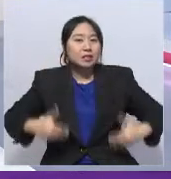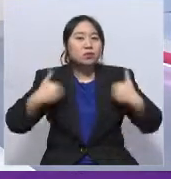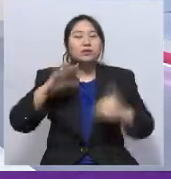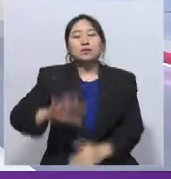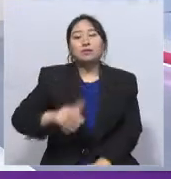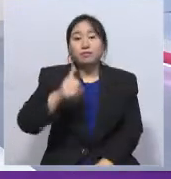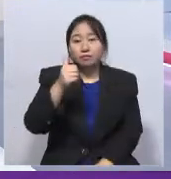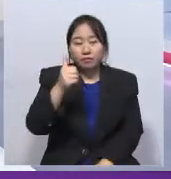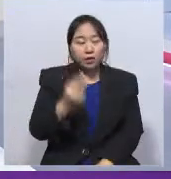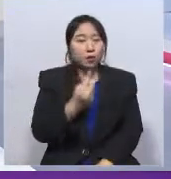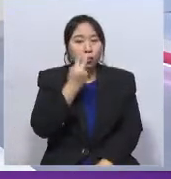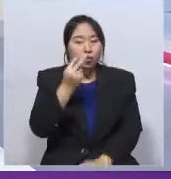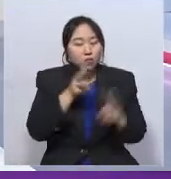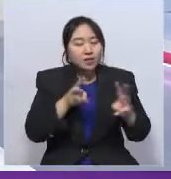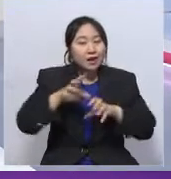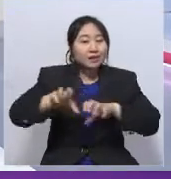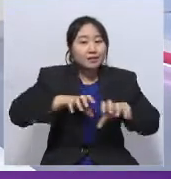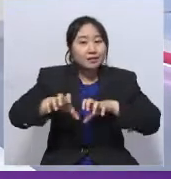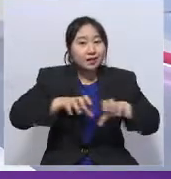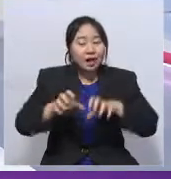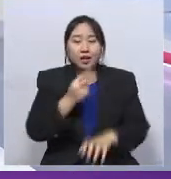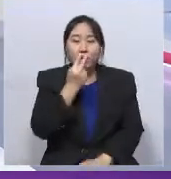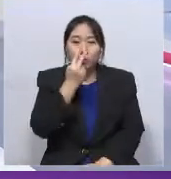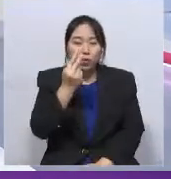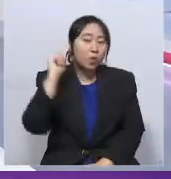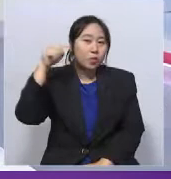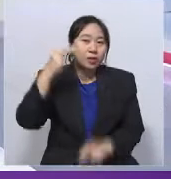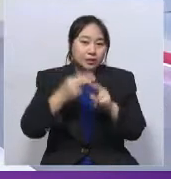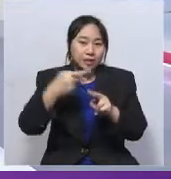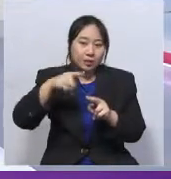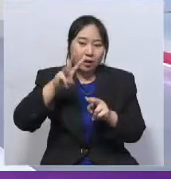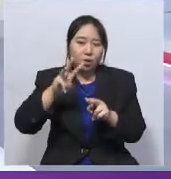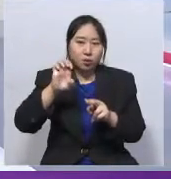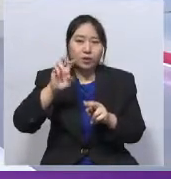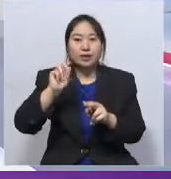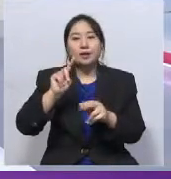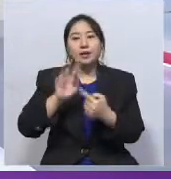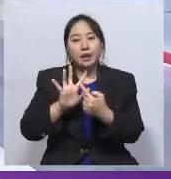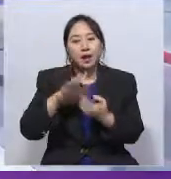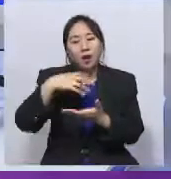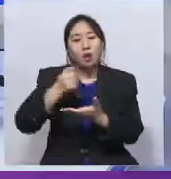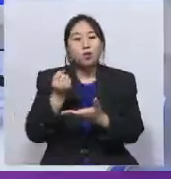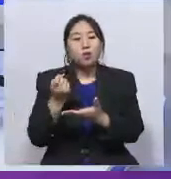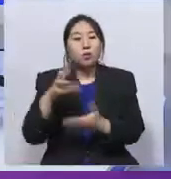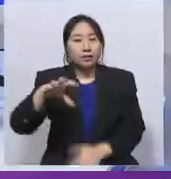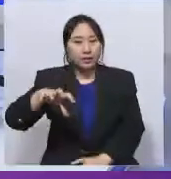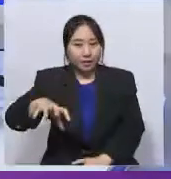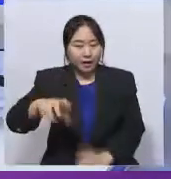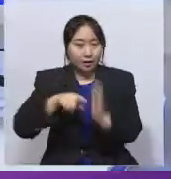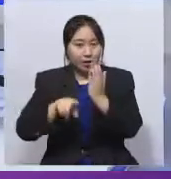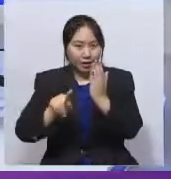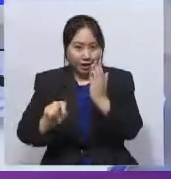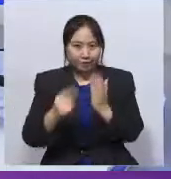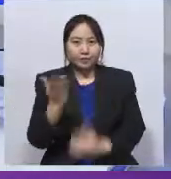อยู่ที่ดีขึ้นไปติดตามวิธีการบริหารจัดการกันได้นะคะจากคุณปวีนาฟักทองค่ะรายงานสดมาจากชุมชนบ้านเปล็ดในจังหวัดตราด